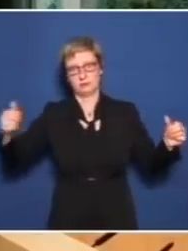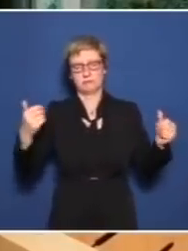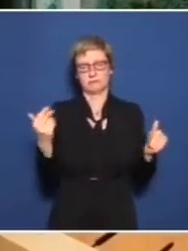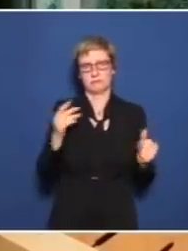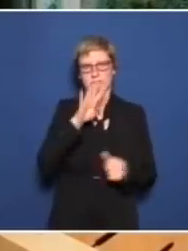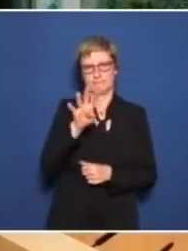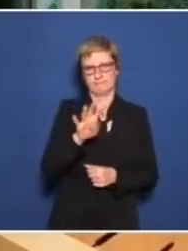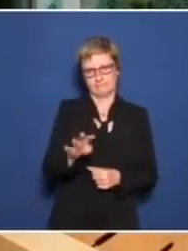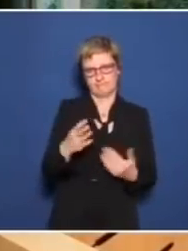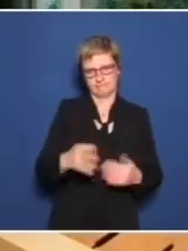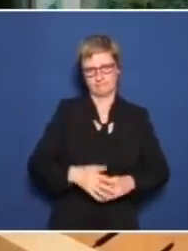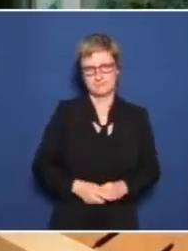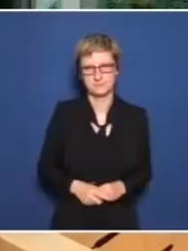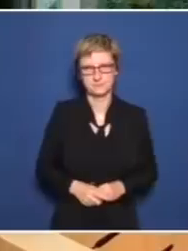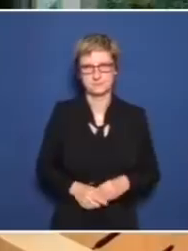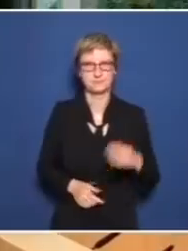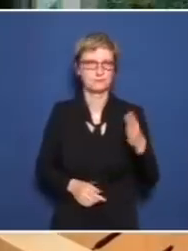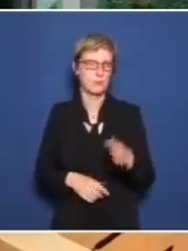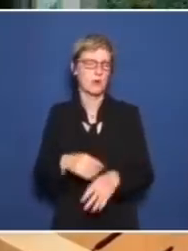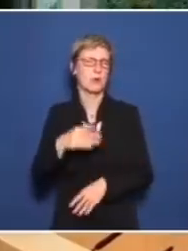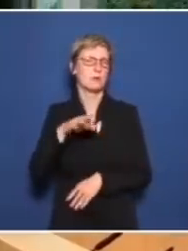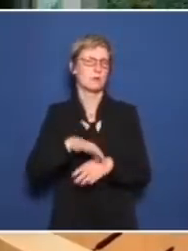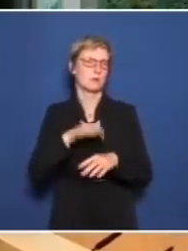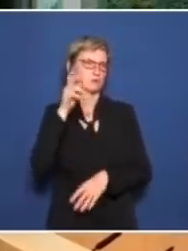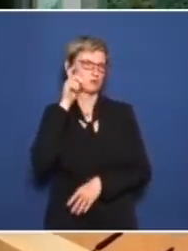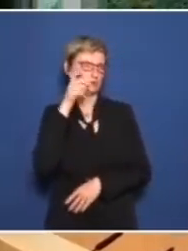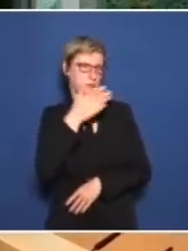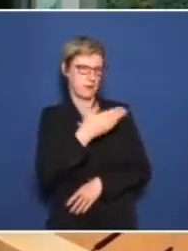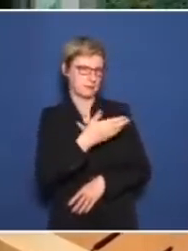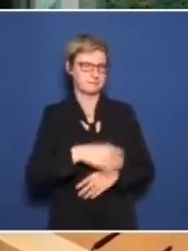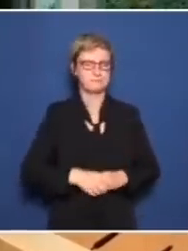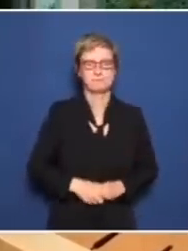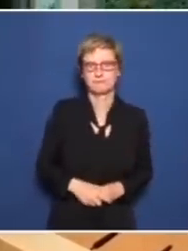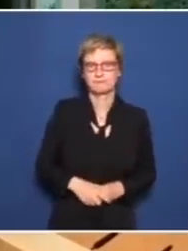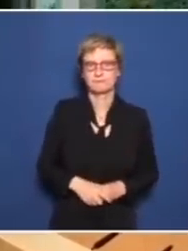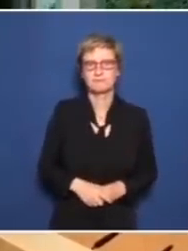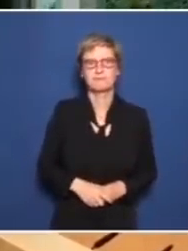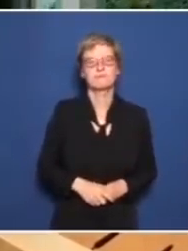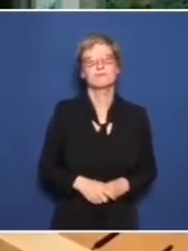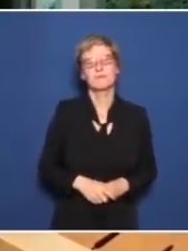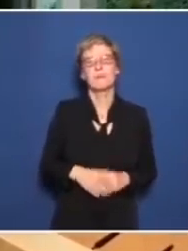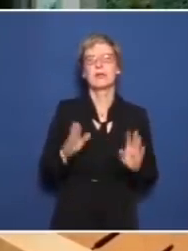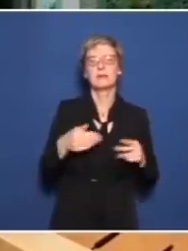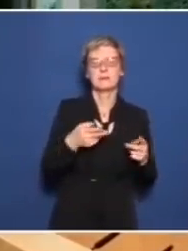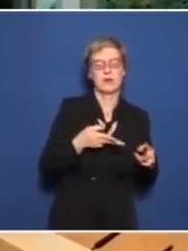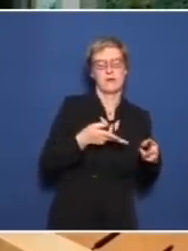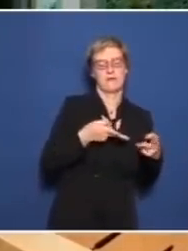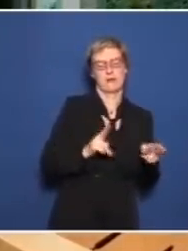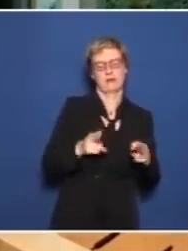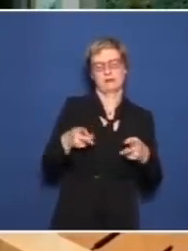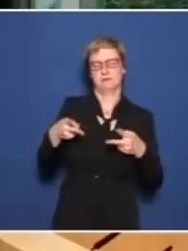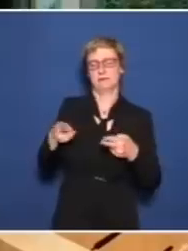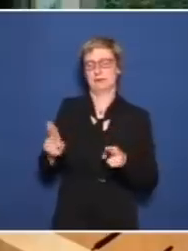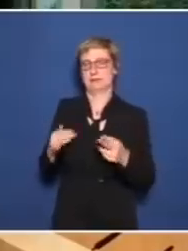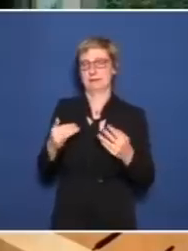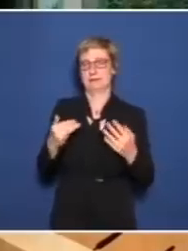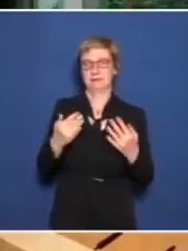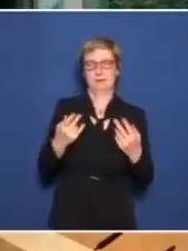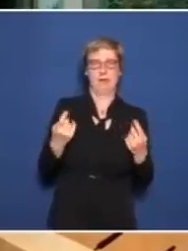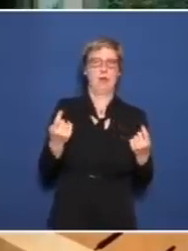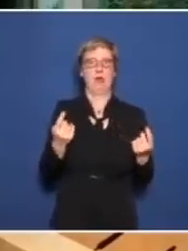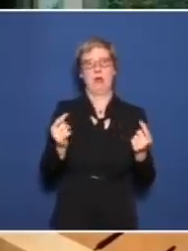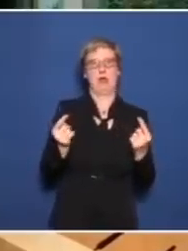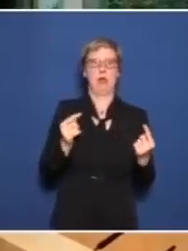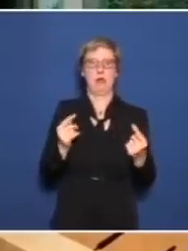den Phasen, die vor uns liegen. Wir merken das ja jetzt, das sind so Phasen, wo es so verschiedene Spannungssituationen gibt. Wir haben jetzt die Spannungssituation